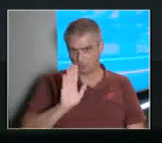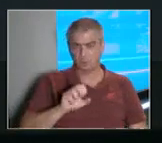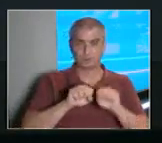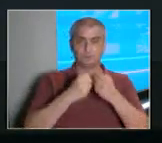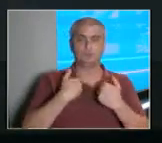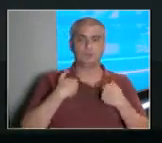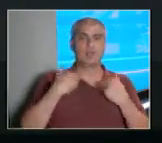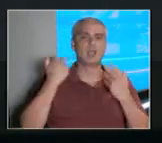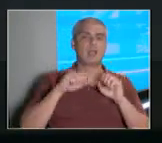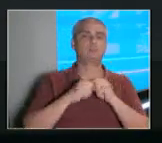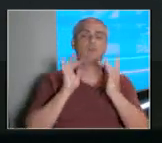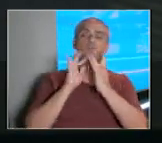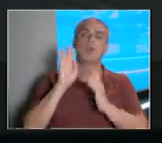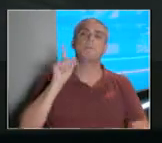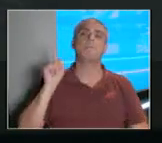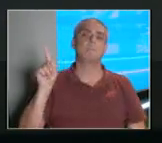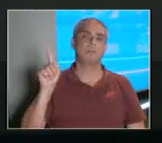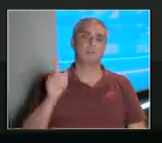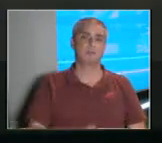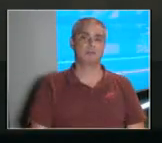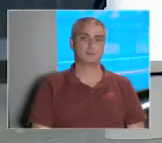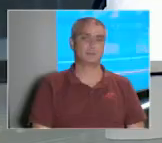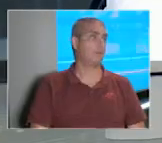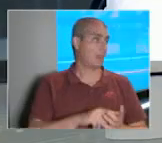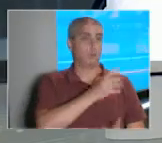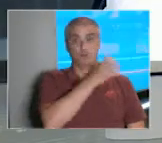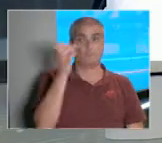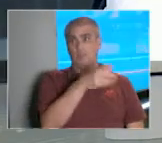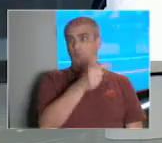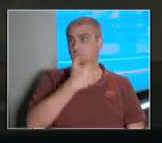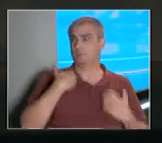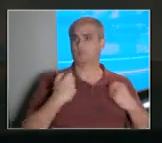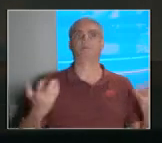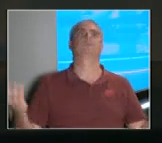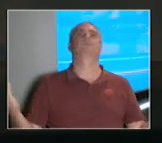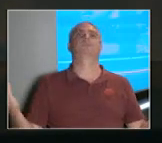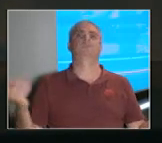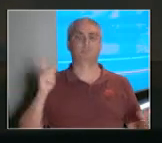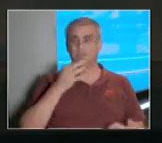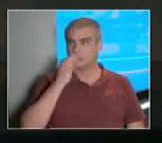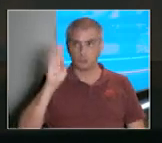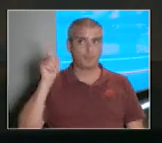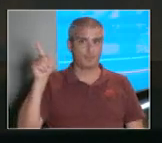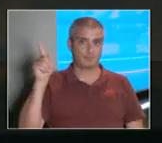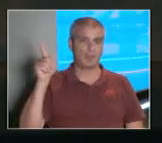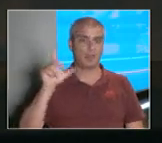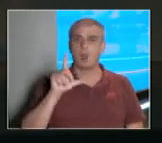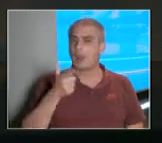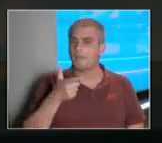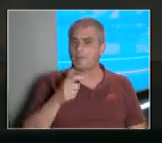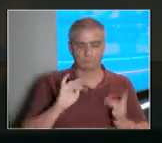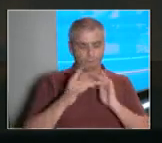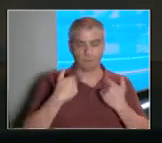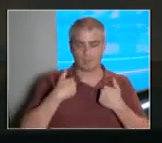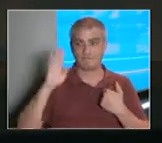המשבר שלי היה משבר מול נתניהו. בגלל שמינה אותו לשר ביטחון. בסדר, זה צריך לשאול את נתניהו. למה הפיצוץ